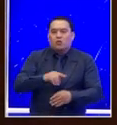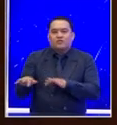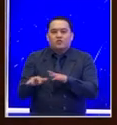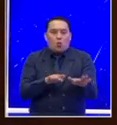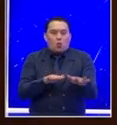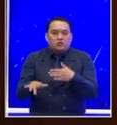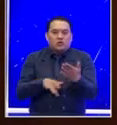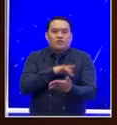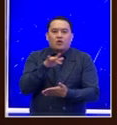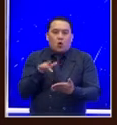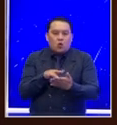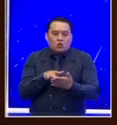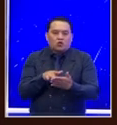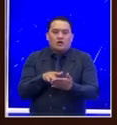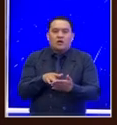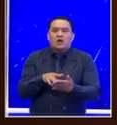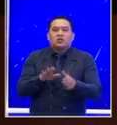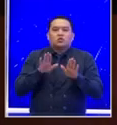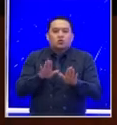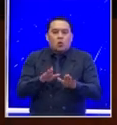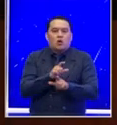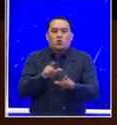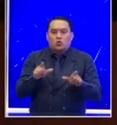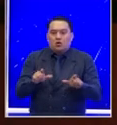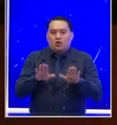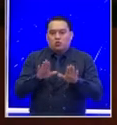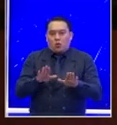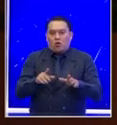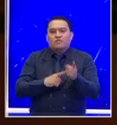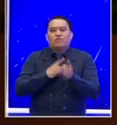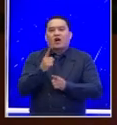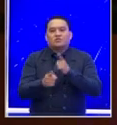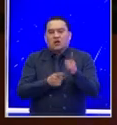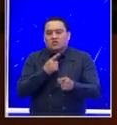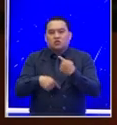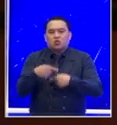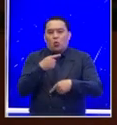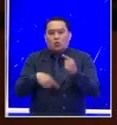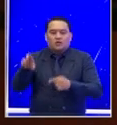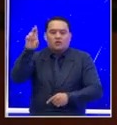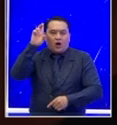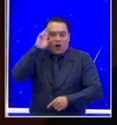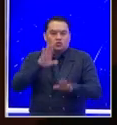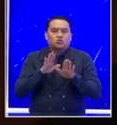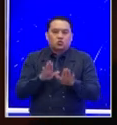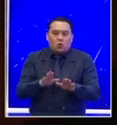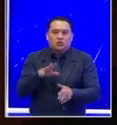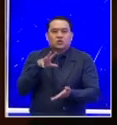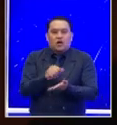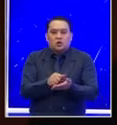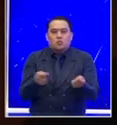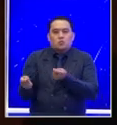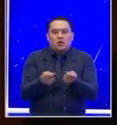внутри населенных пунктов. Исключение лишь для жителей области, возвращающихся из других стран, и лиц,